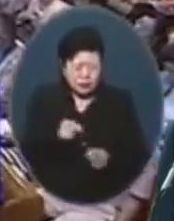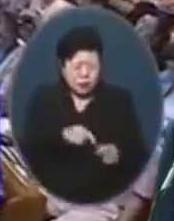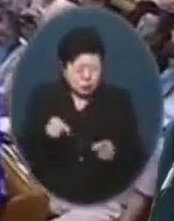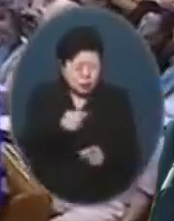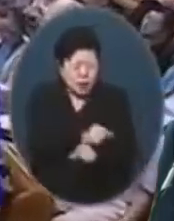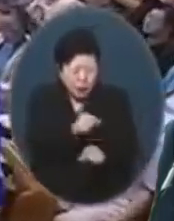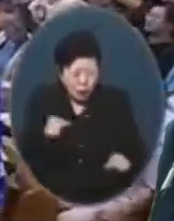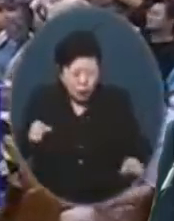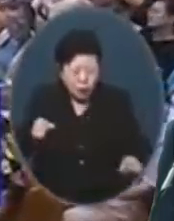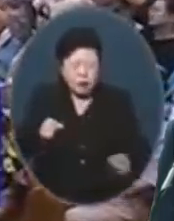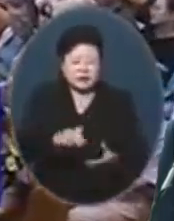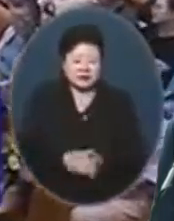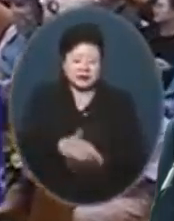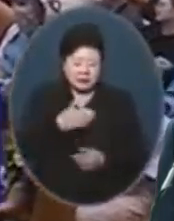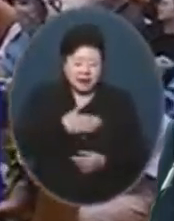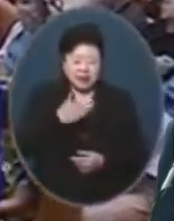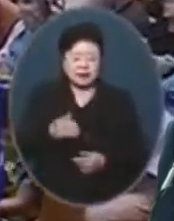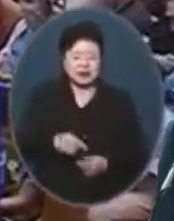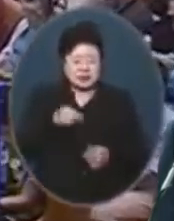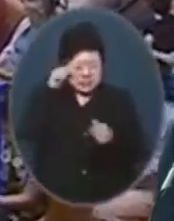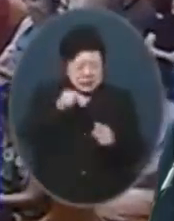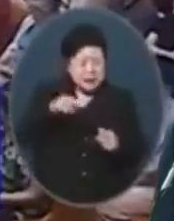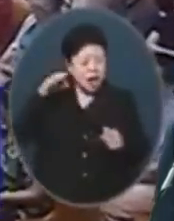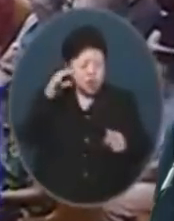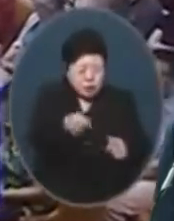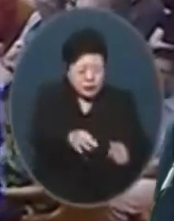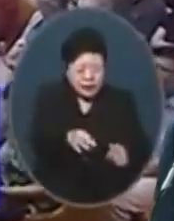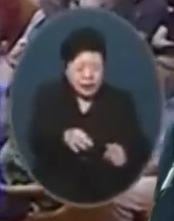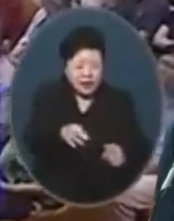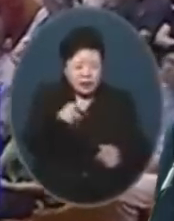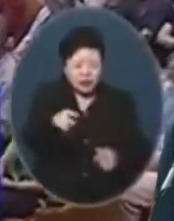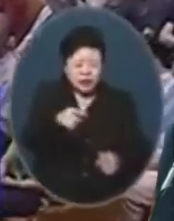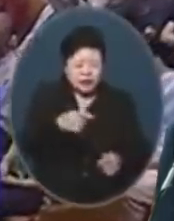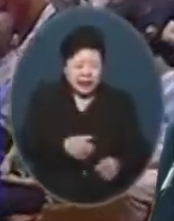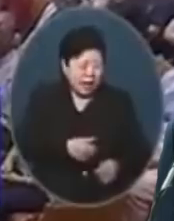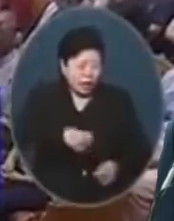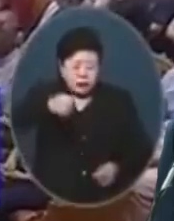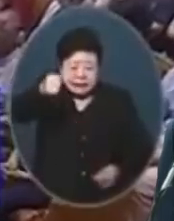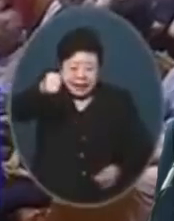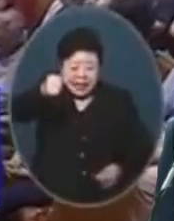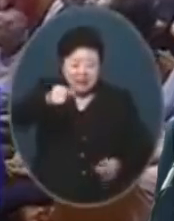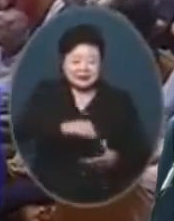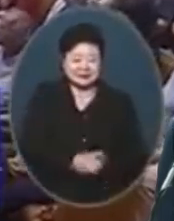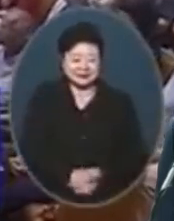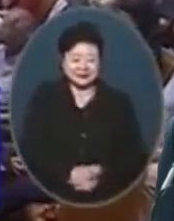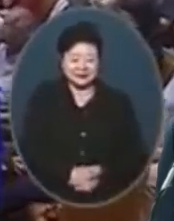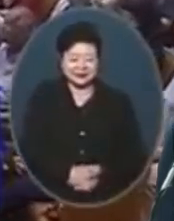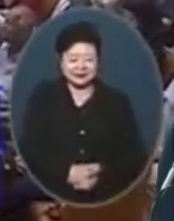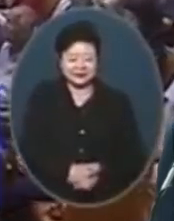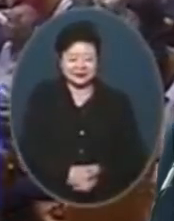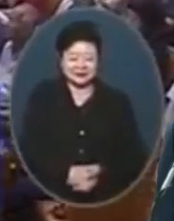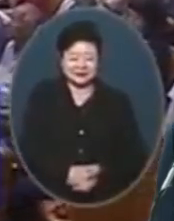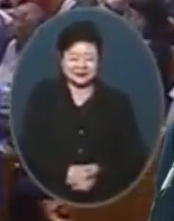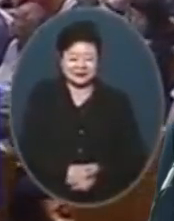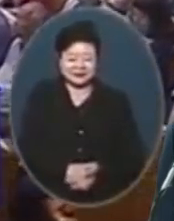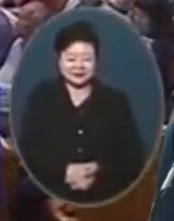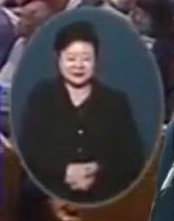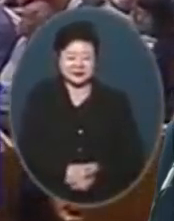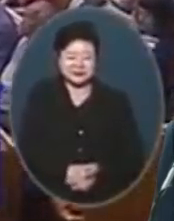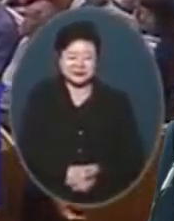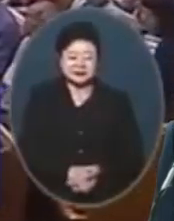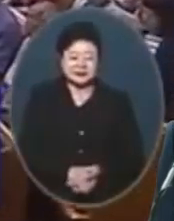너를 구속하였고 내가 너를 지명하여 불렀나니 너는 내